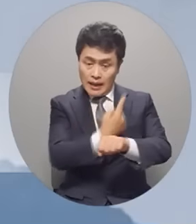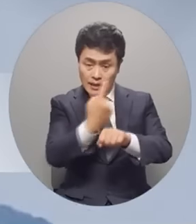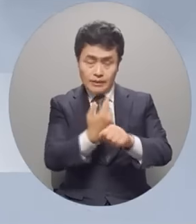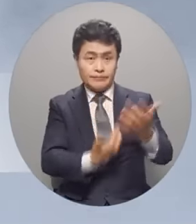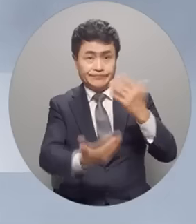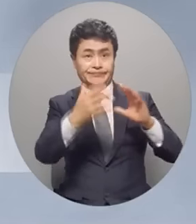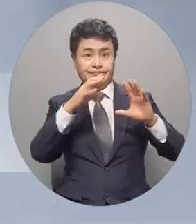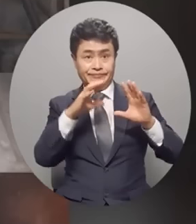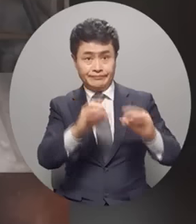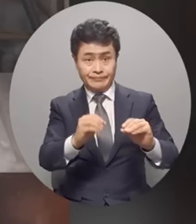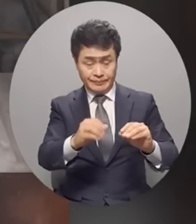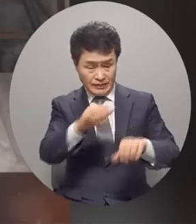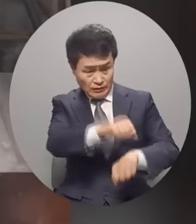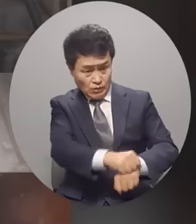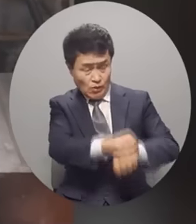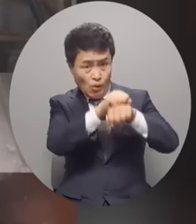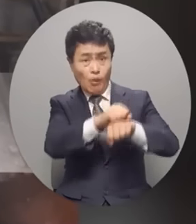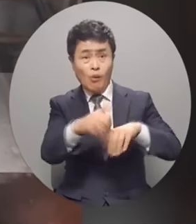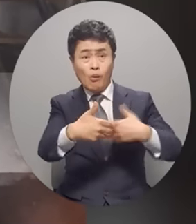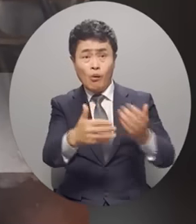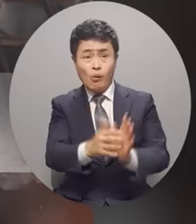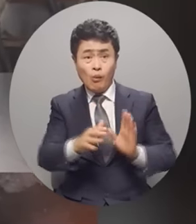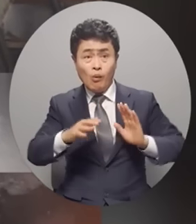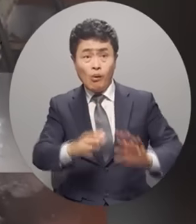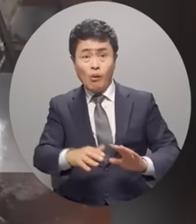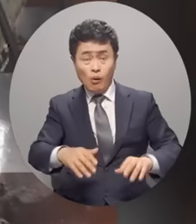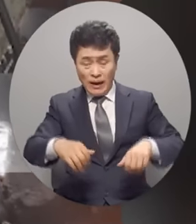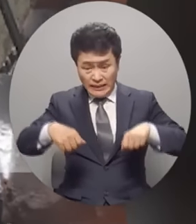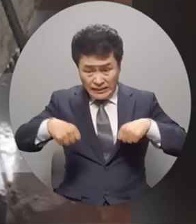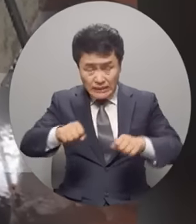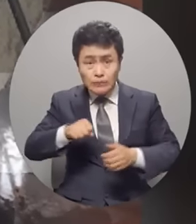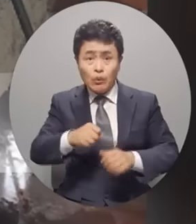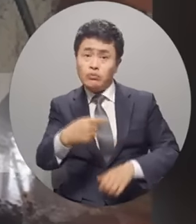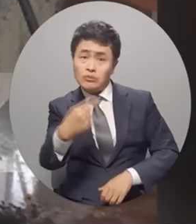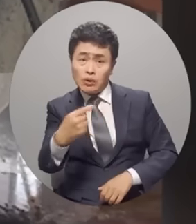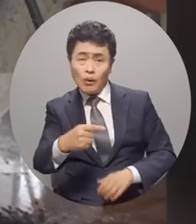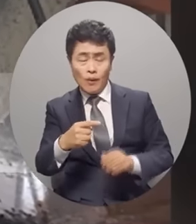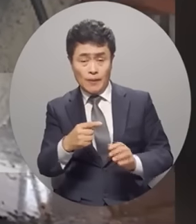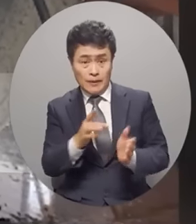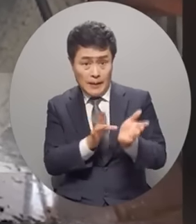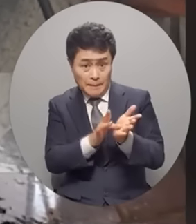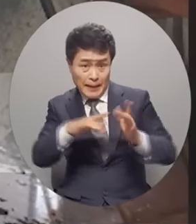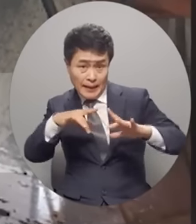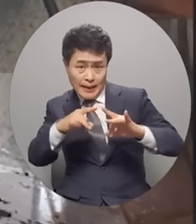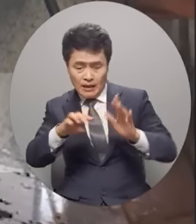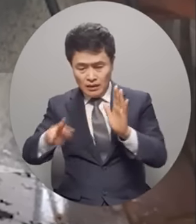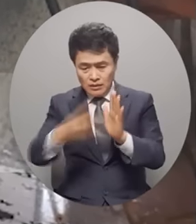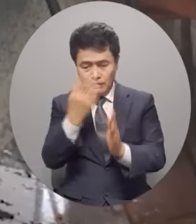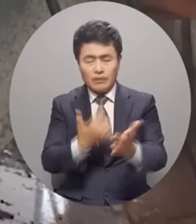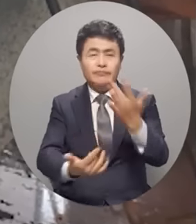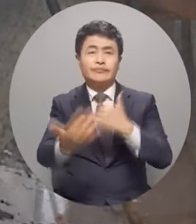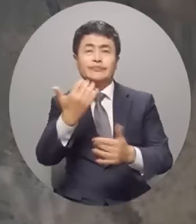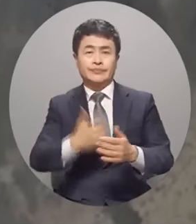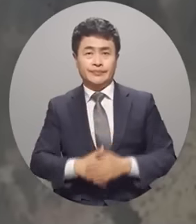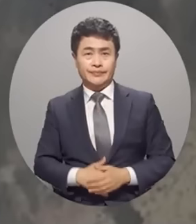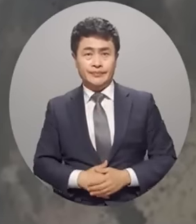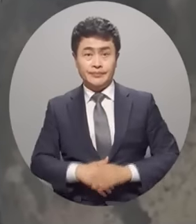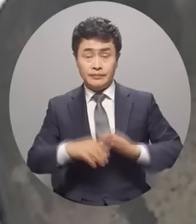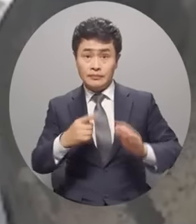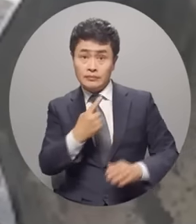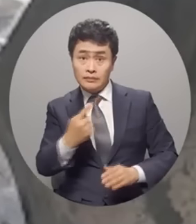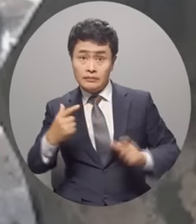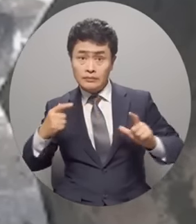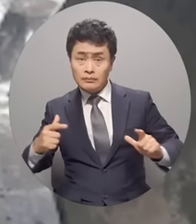잡혔지만 창고에 보관돼 있던 전동 킥보드 천대 가량과 배터리 300여개가 불에 탔습니다 소방